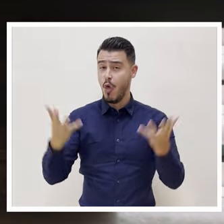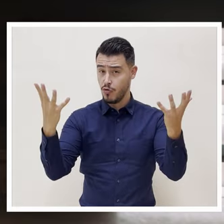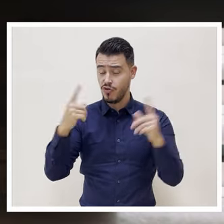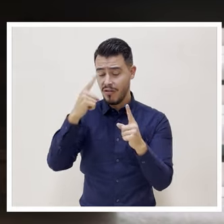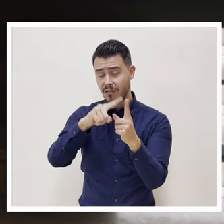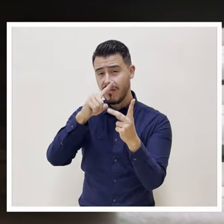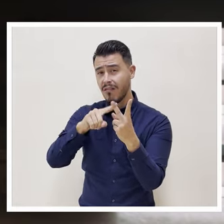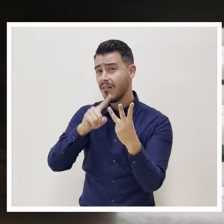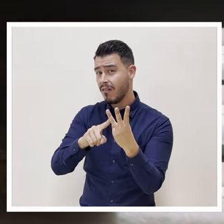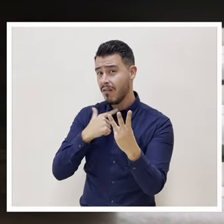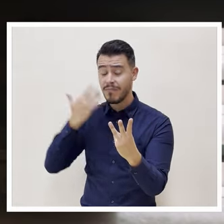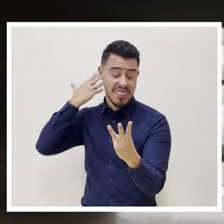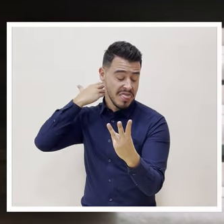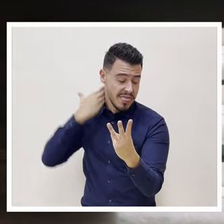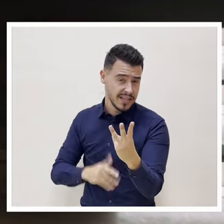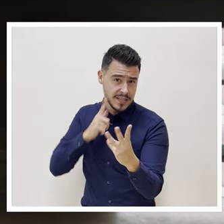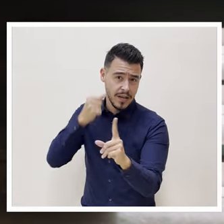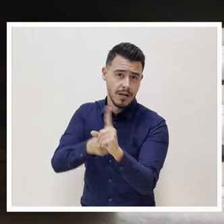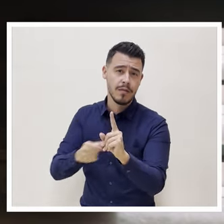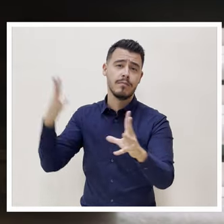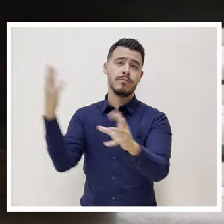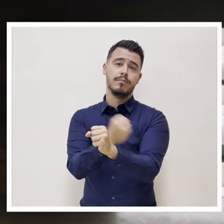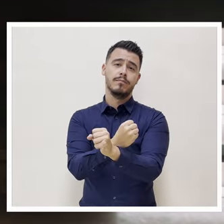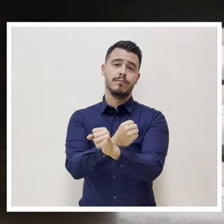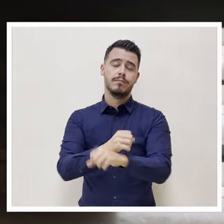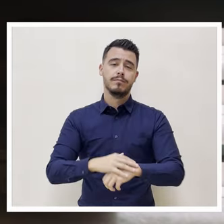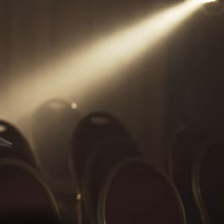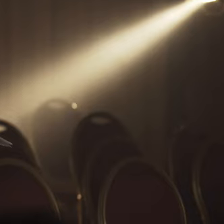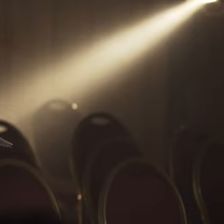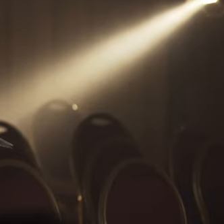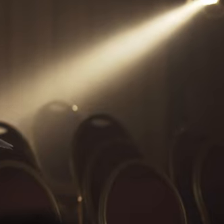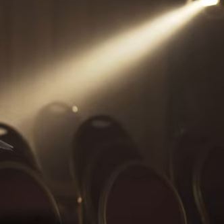και η δόξα είναι αγαθά που απαιτούν αγώνα και προσωπική θυσία.